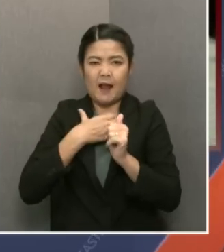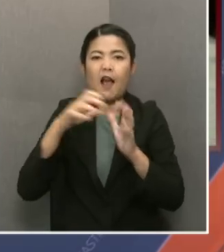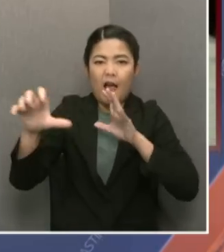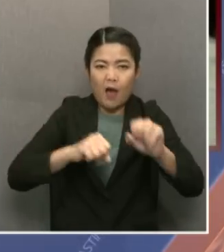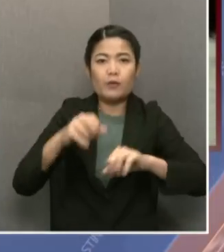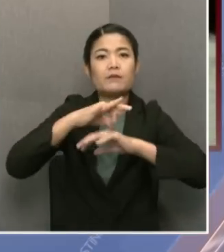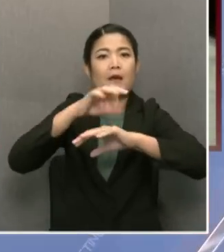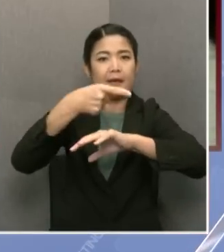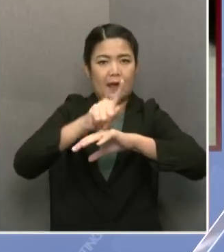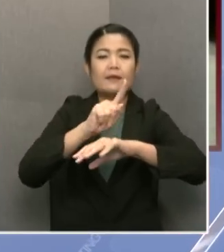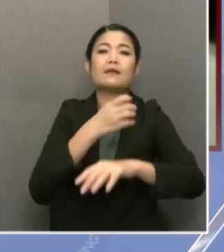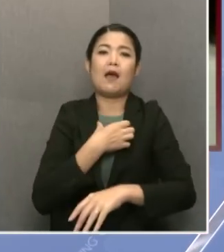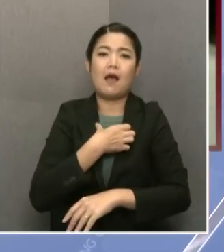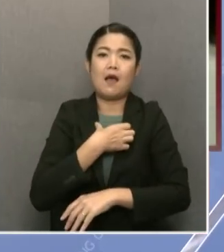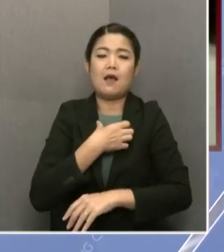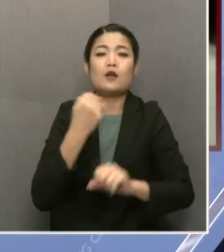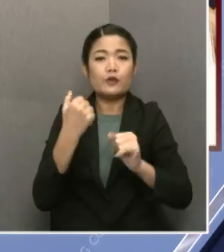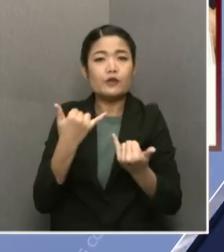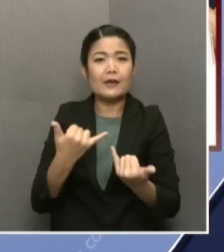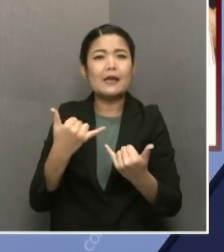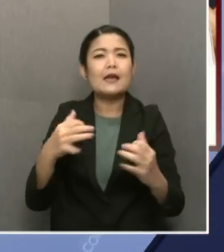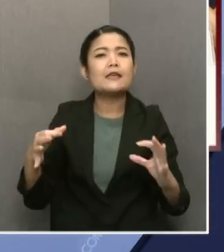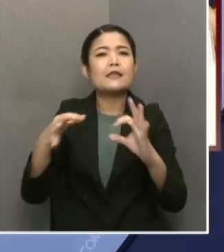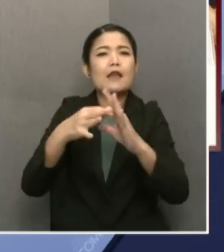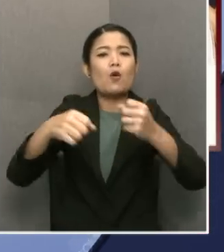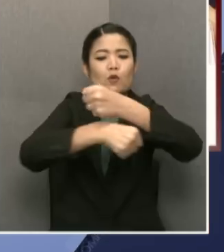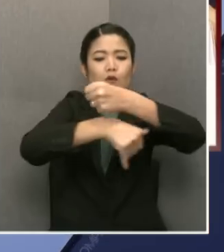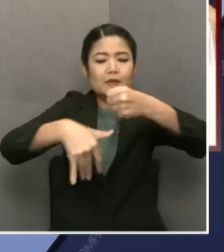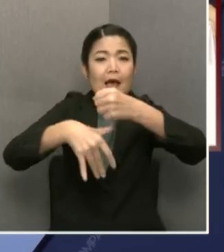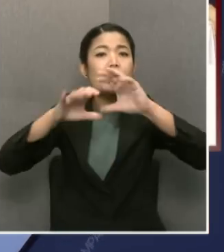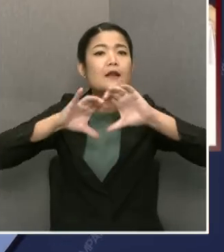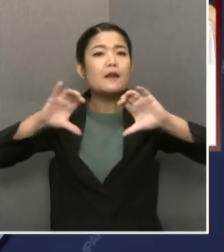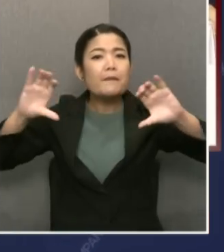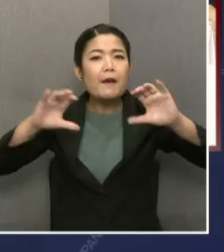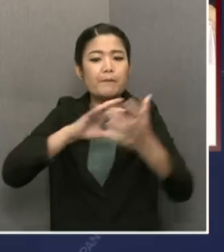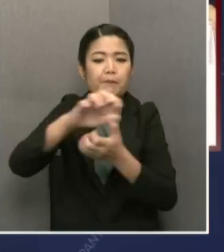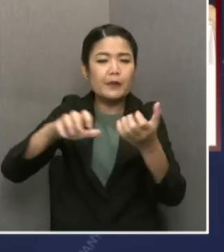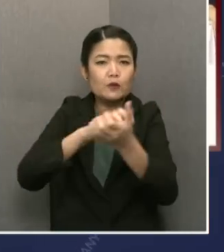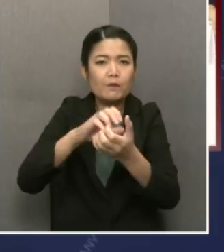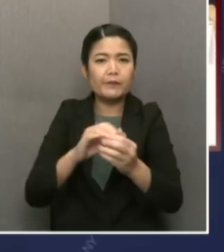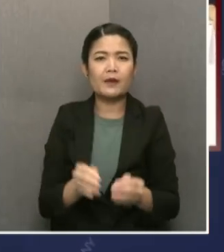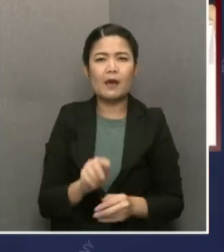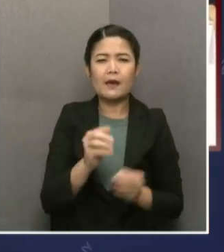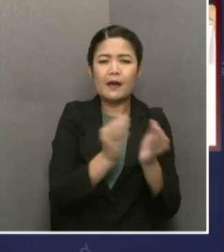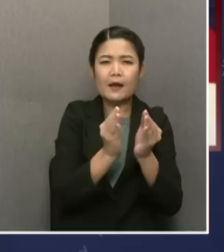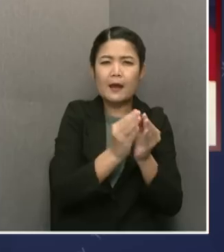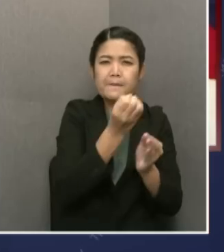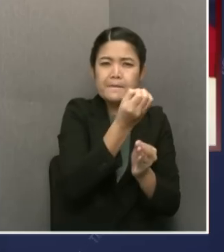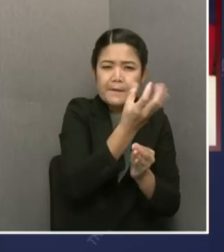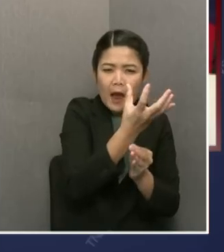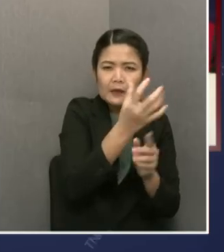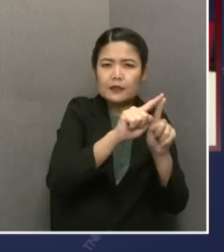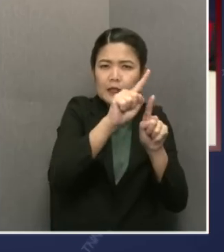โเฉพาะในครั้งนี้เนี่ยมันไปผนวกกับเรื่องของโครงสร้างรัฐบาลผสมที่ขาดความสมดุลน่ะนะครับที่เราคุยเมื่อสักครู่นี้ก็ยิ่งทำ